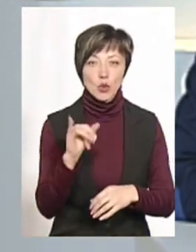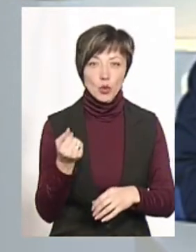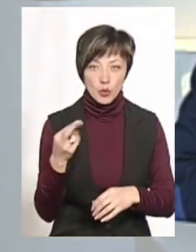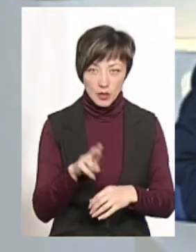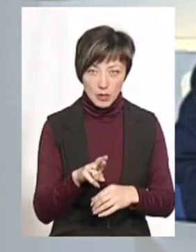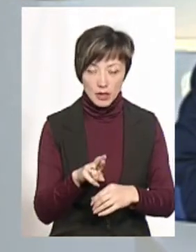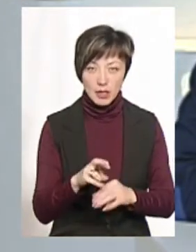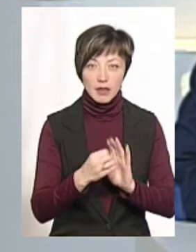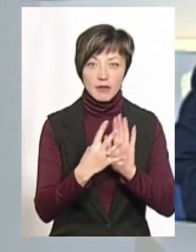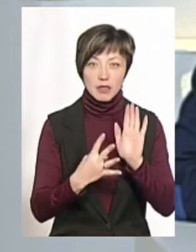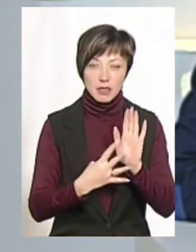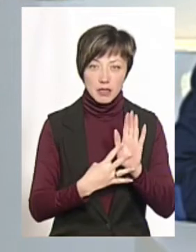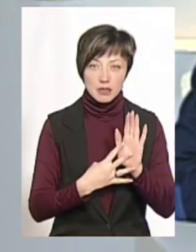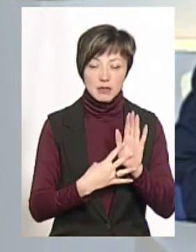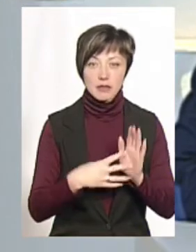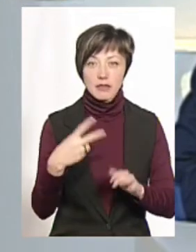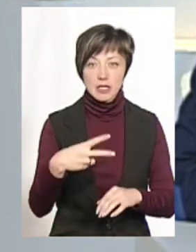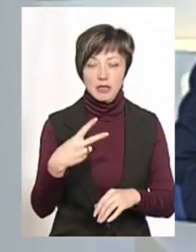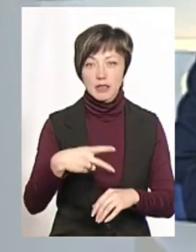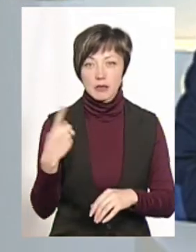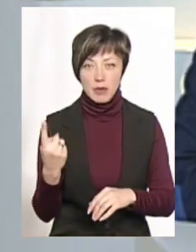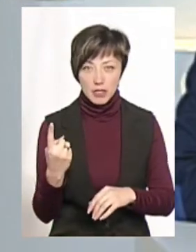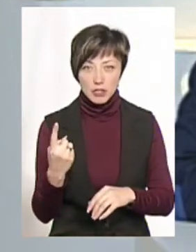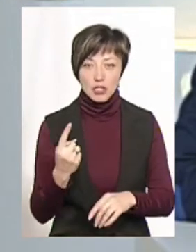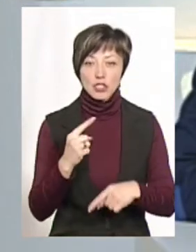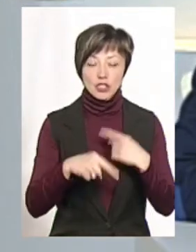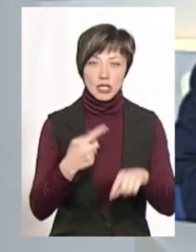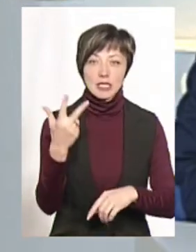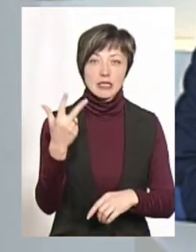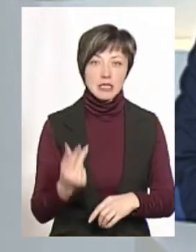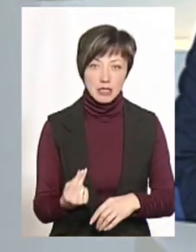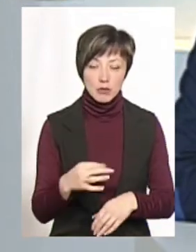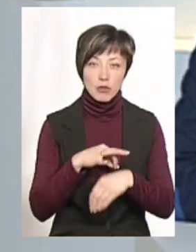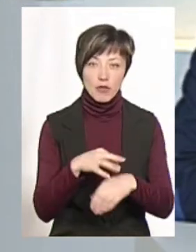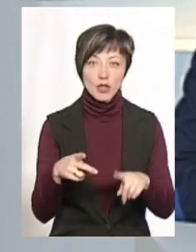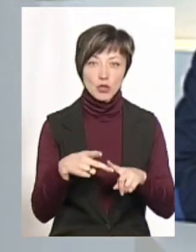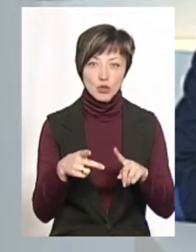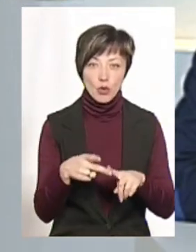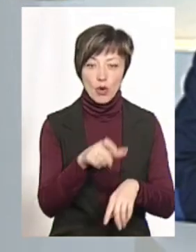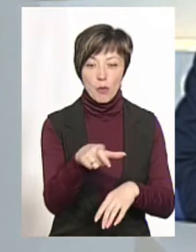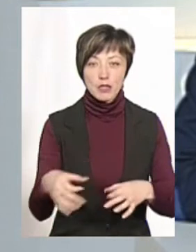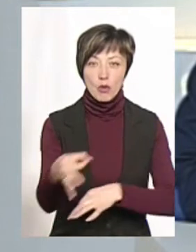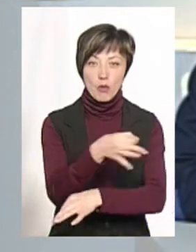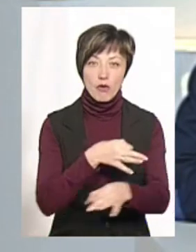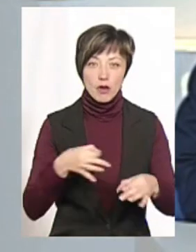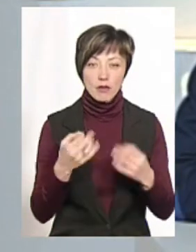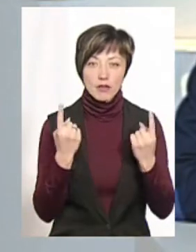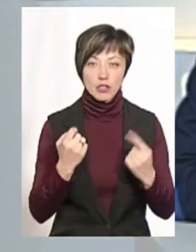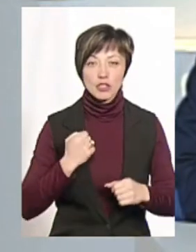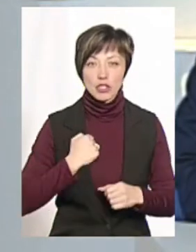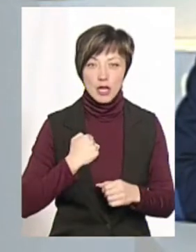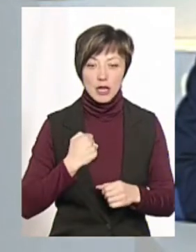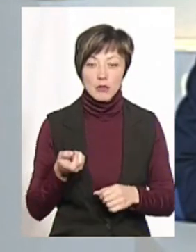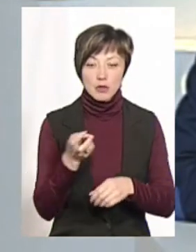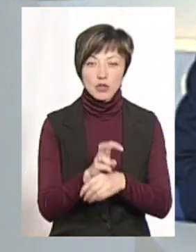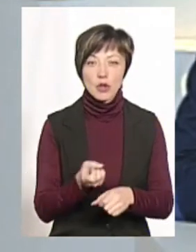грудня, 19, 20, 21, через три дні провели друге громадське обговорення, на яке, на превеликий жаль, прийшло